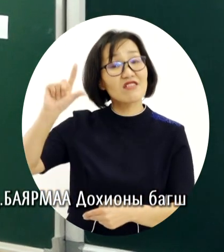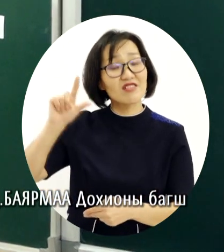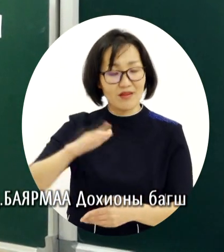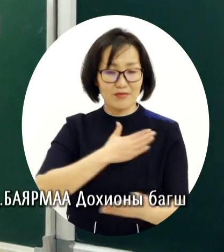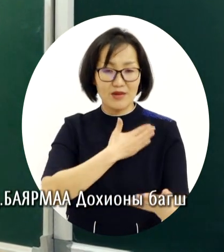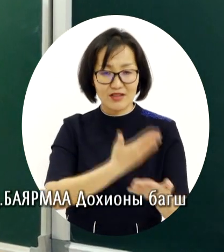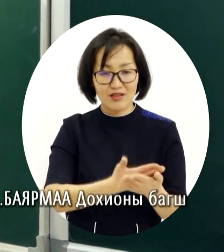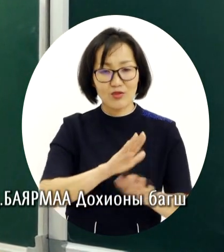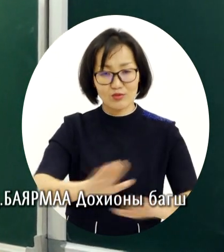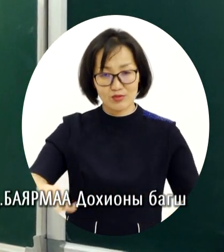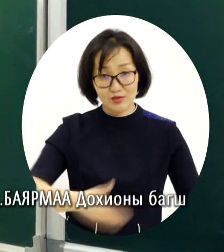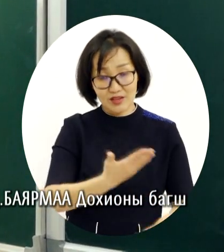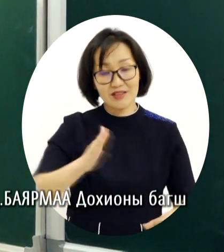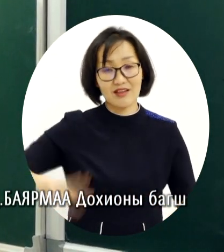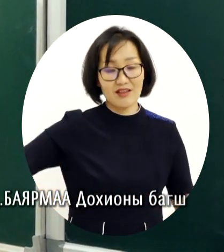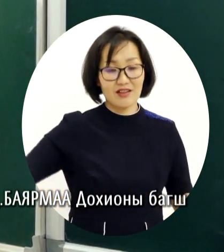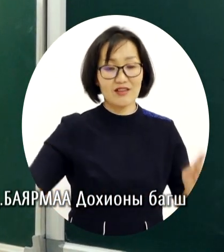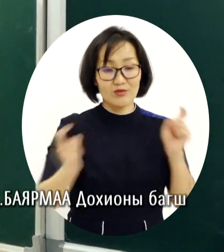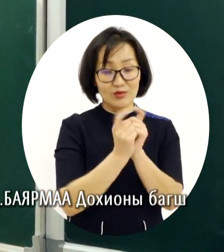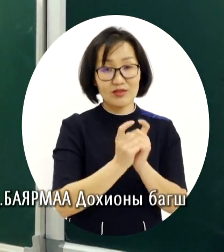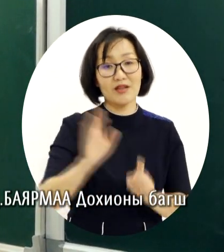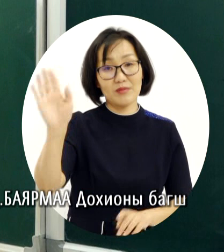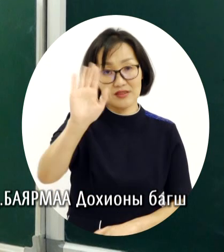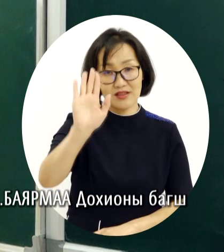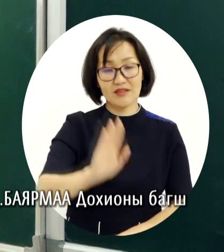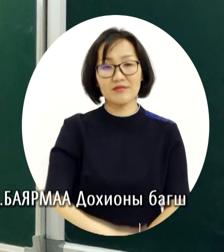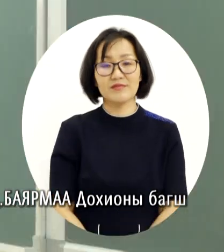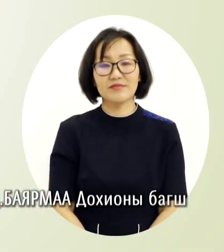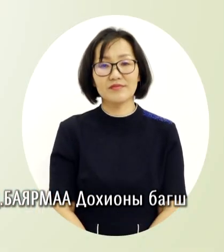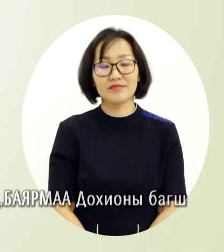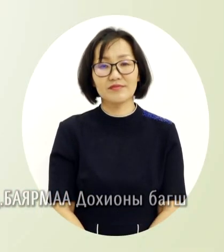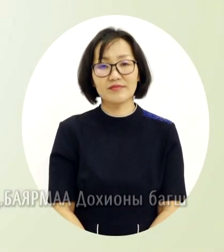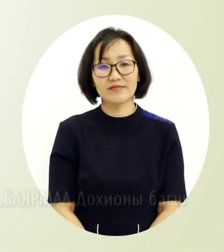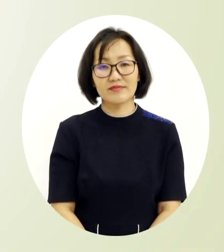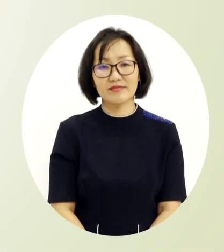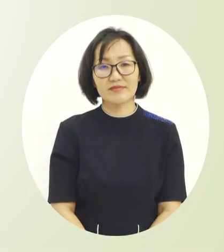их шүү. Баярлалаа хүүхдүүдээ. Дараагийн хичээлээр иргэн уулзцгаая.